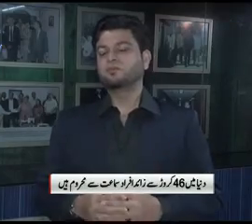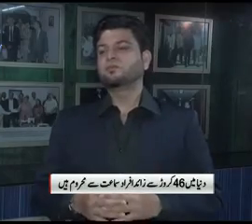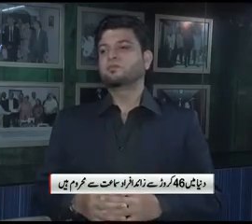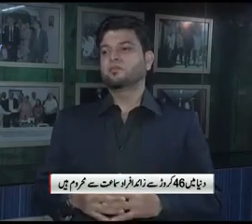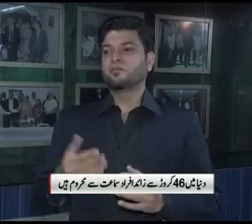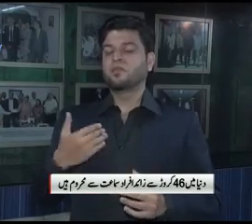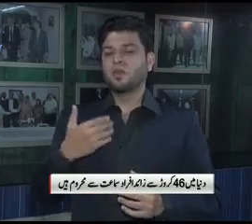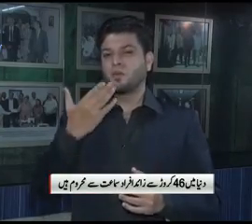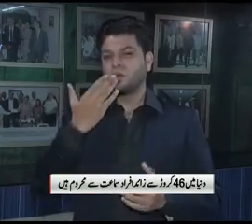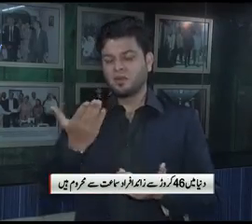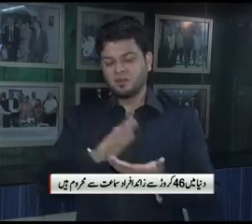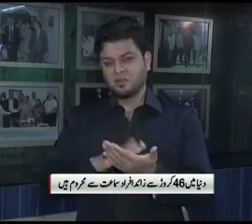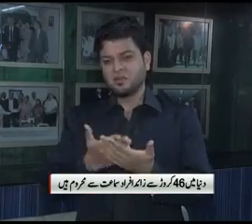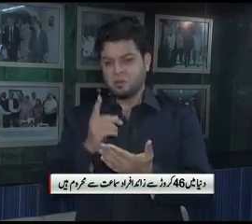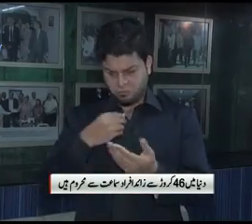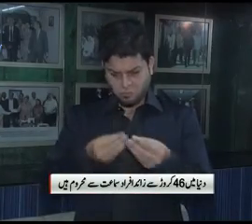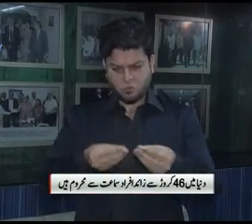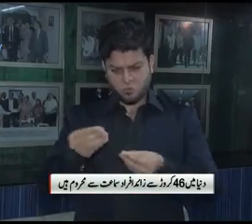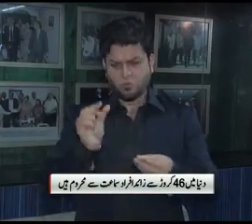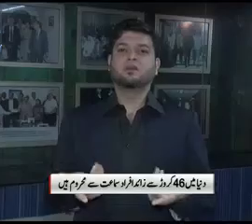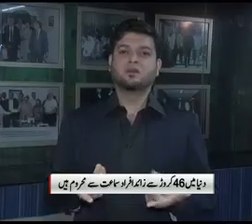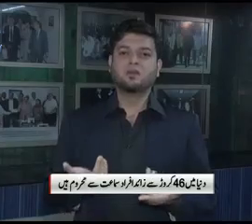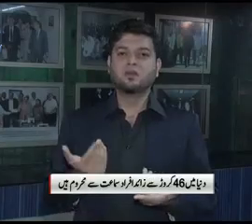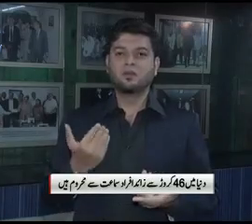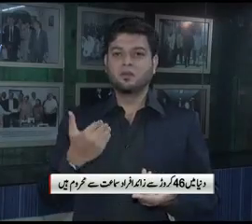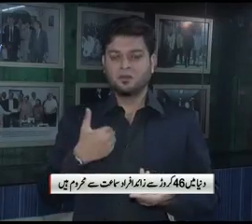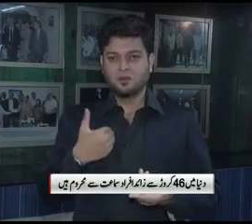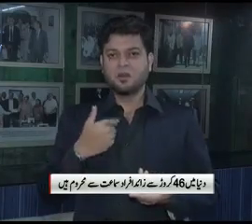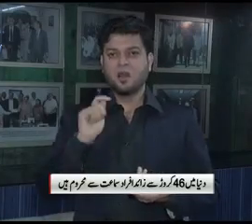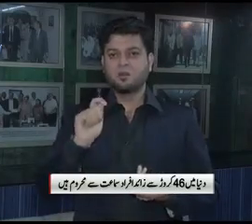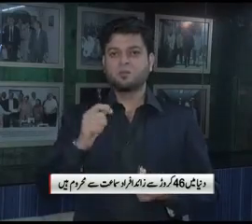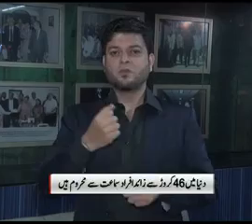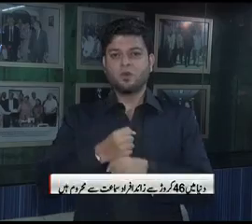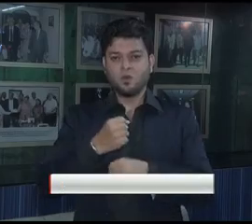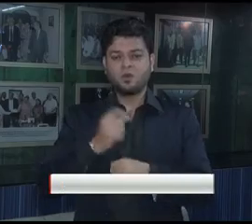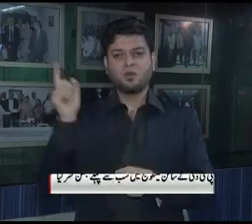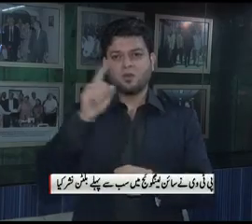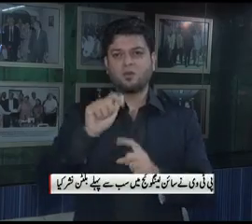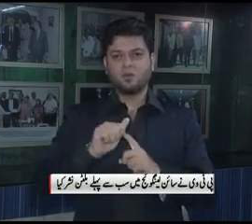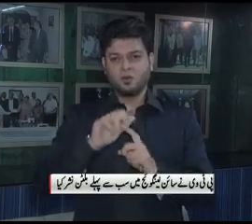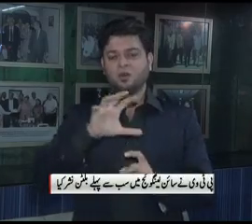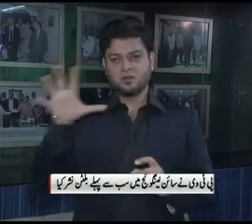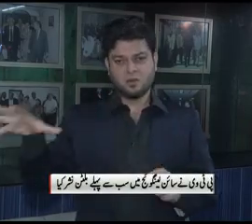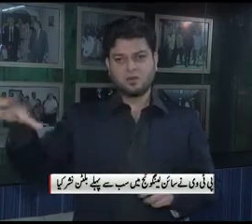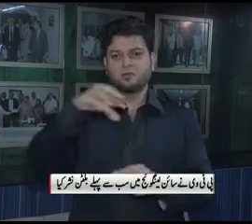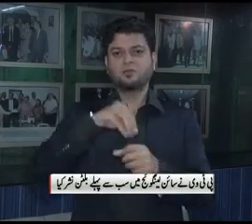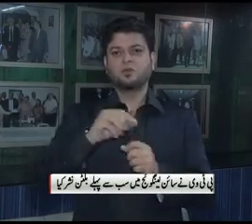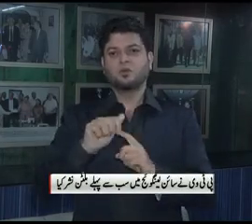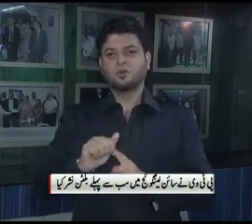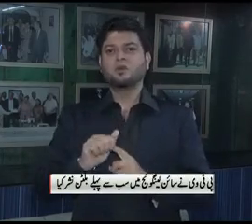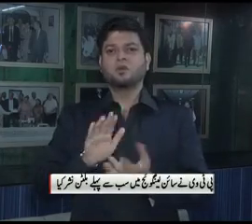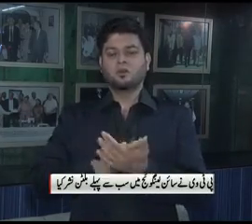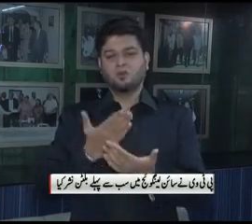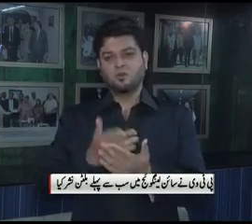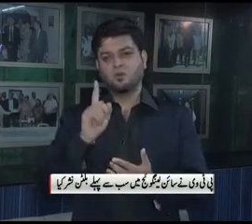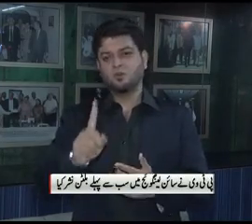मौजूद, पढ़ाई में भी इंटरप्रेटर मौजूद नहीं है, तालीमी इदारों में भी। मेरी रिक्वेस्ट है कि गवर्नमेंट से कि तमाम जो इदारे हैं उसमें